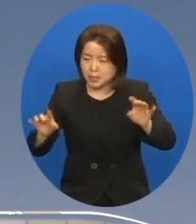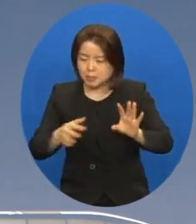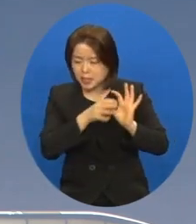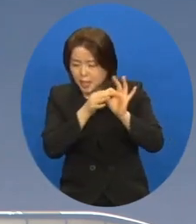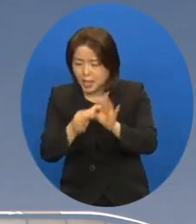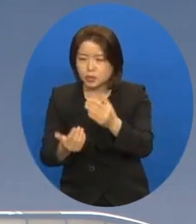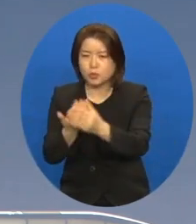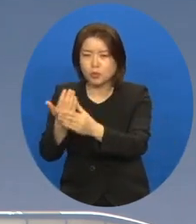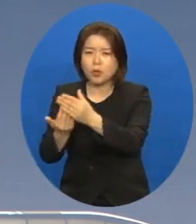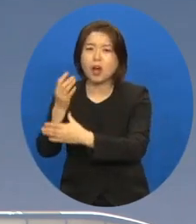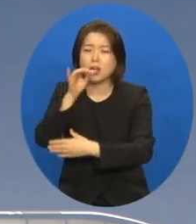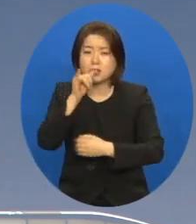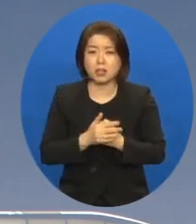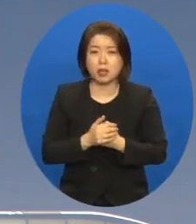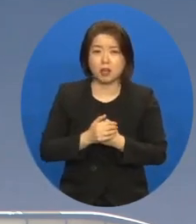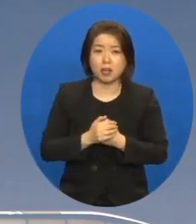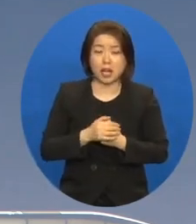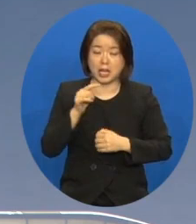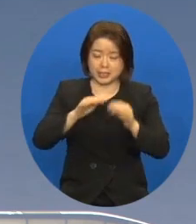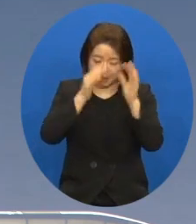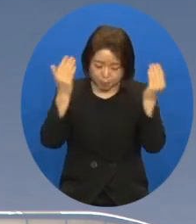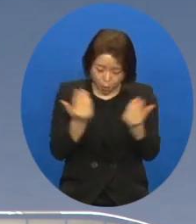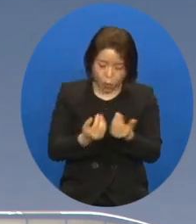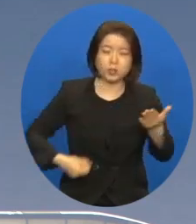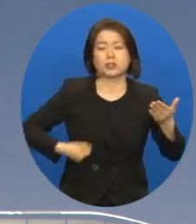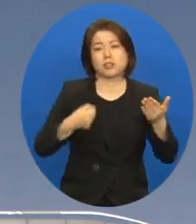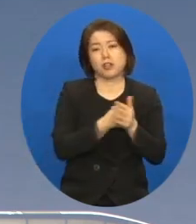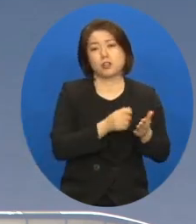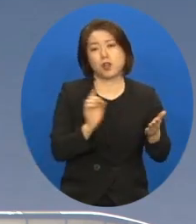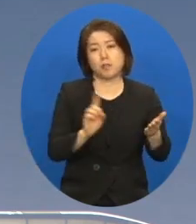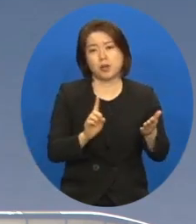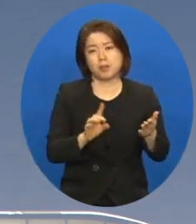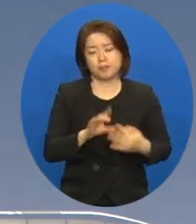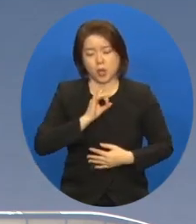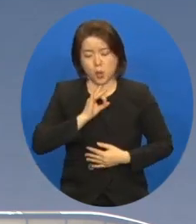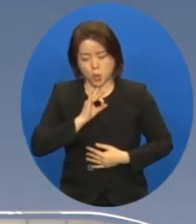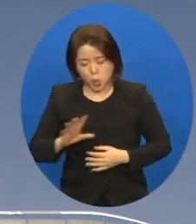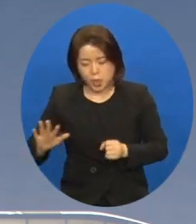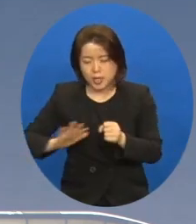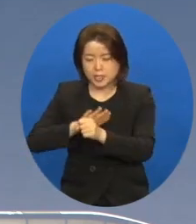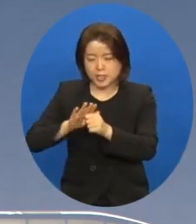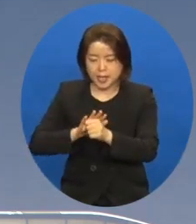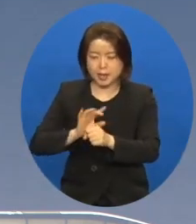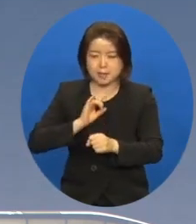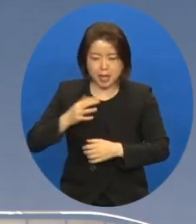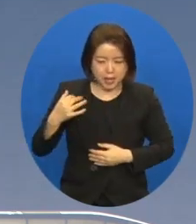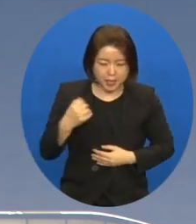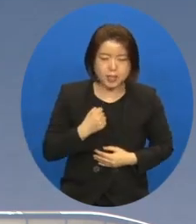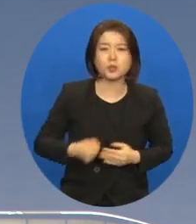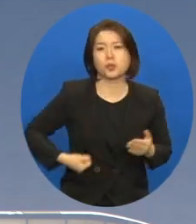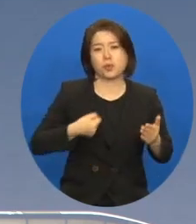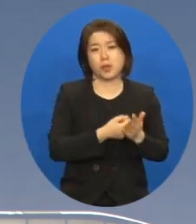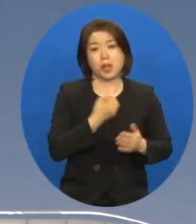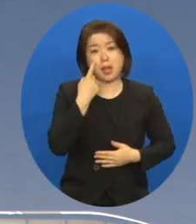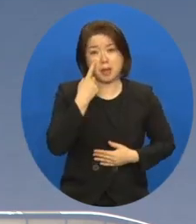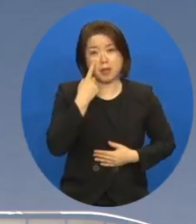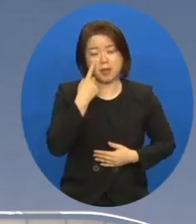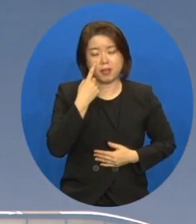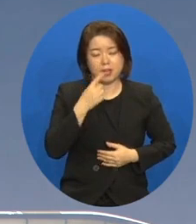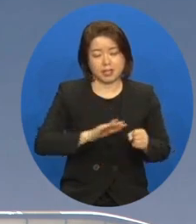있잖아요. 그런데 그 모든 결정을 이제 오직 사랑으로만 결정하는 거예요. 사랑이